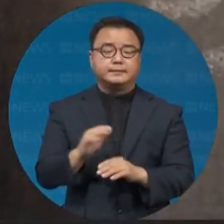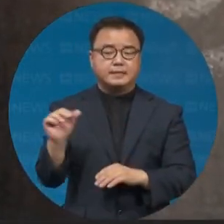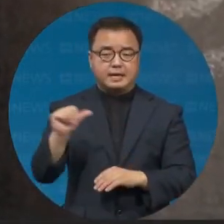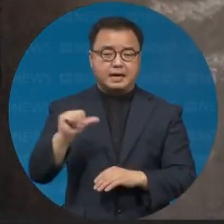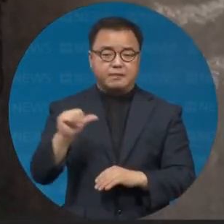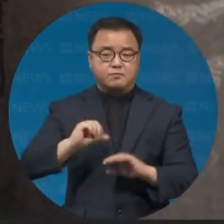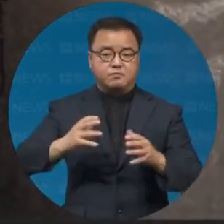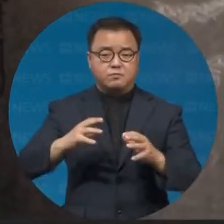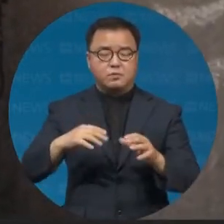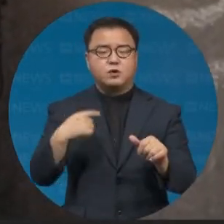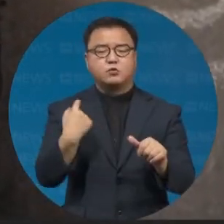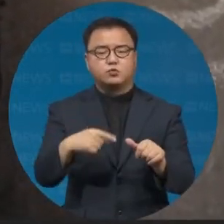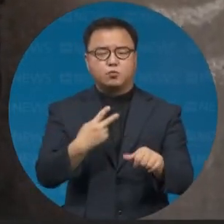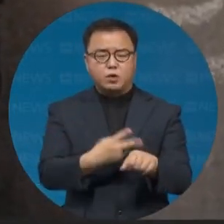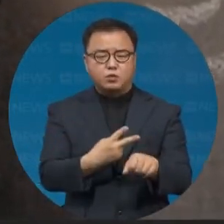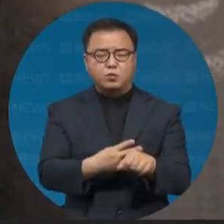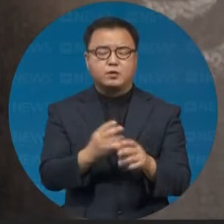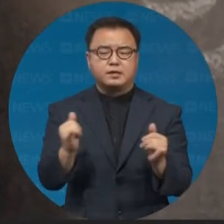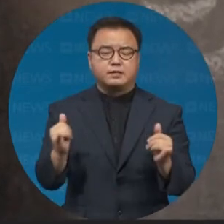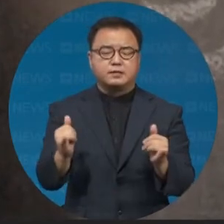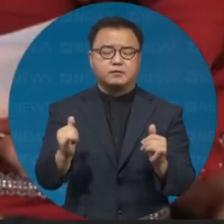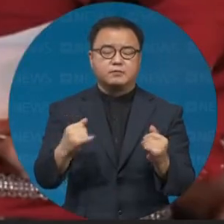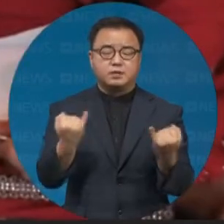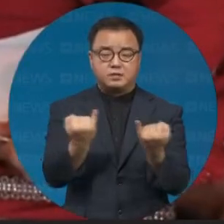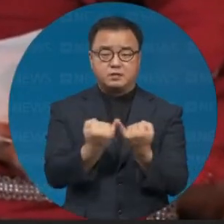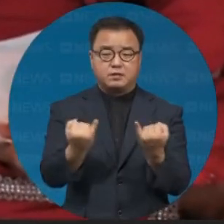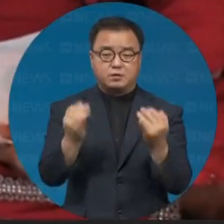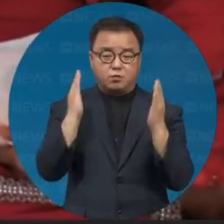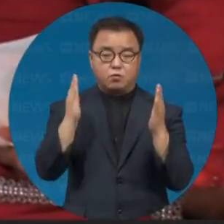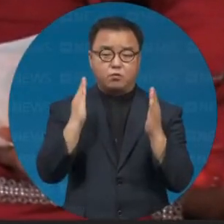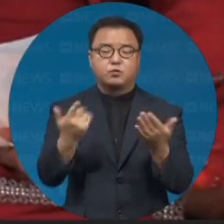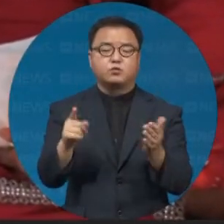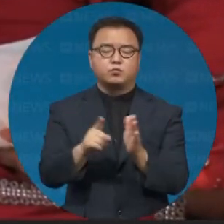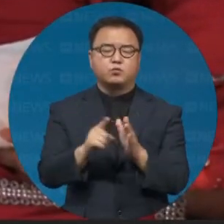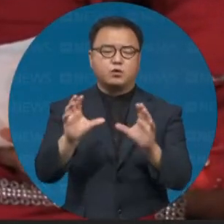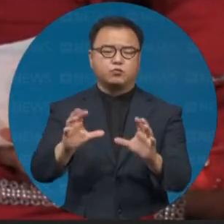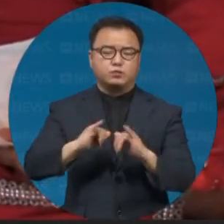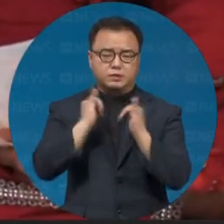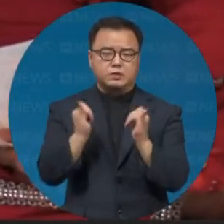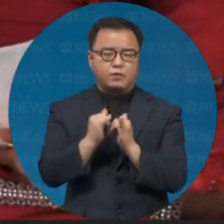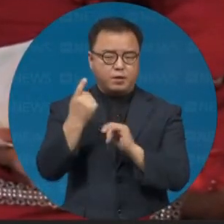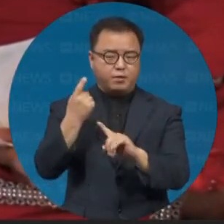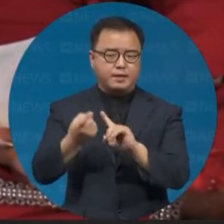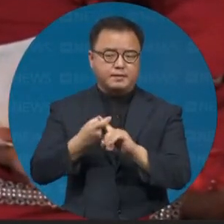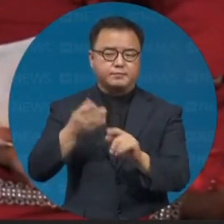여학생들이 교육받을 수 있도록 국제사회에 관심과 지원을 호소하고 있습니다.